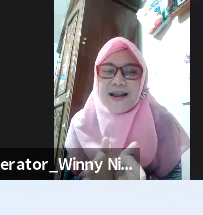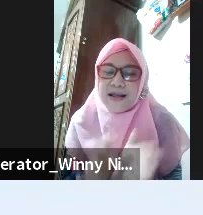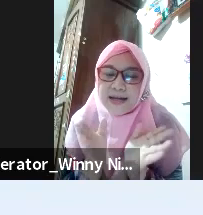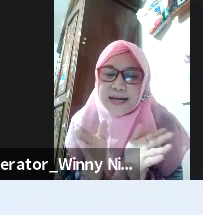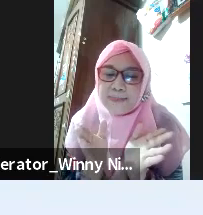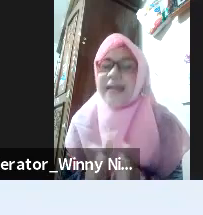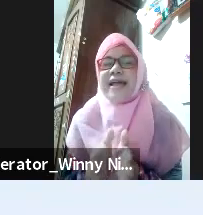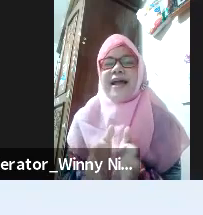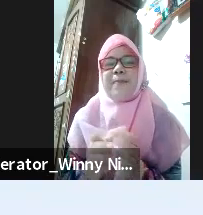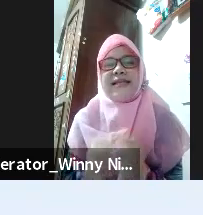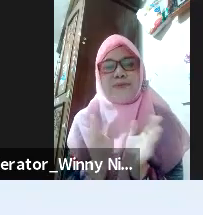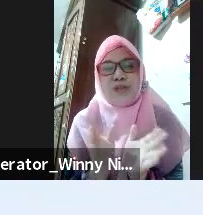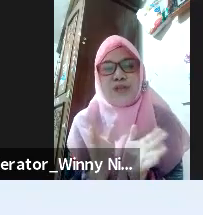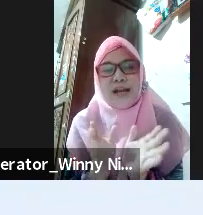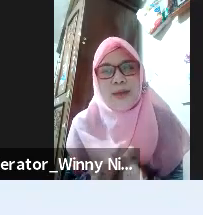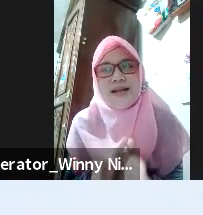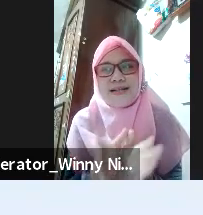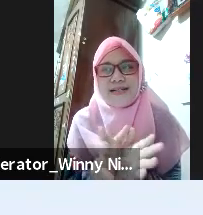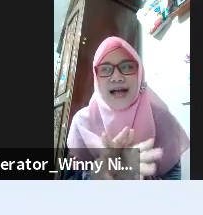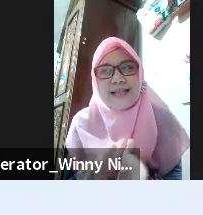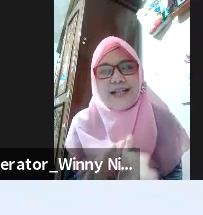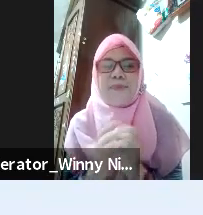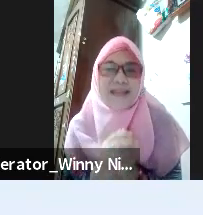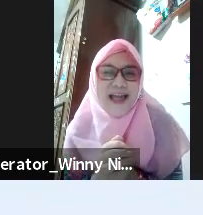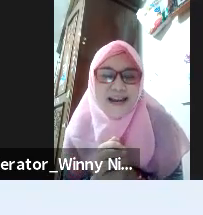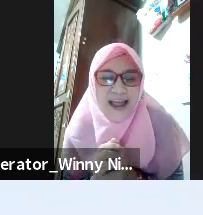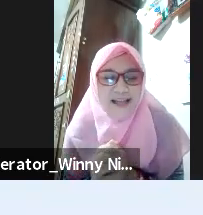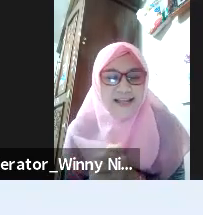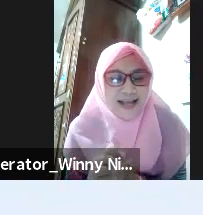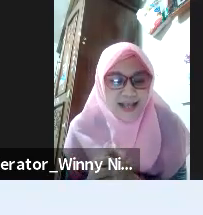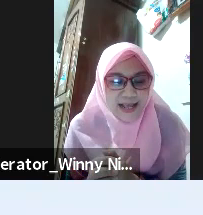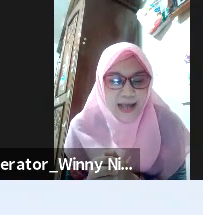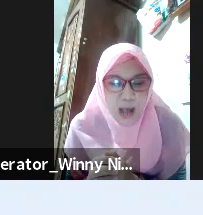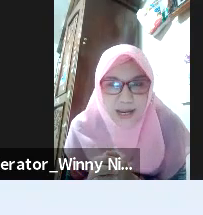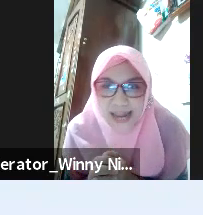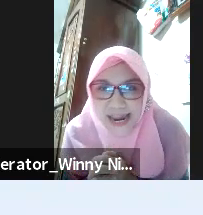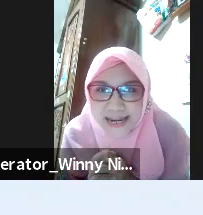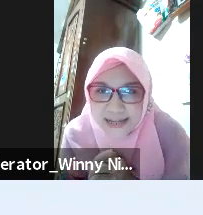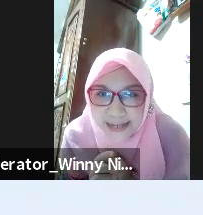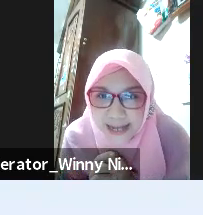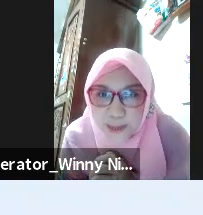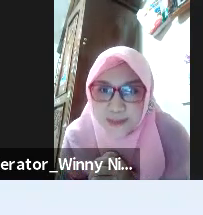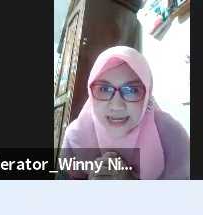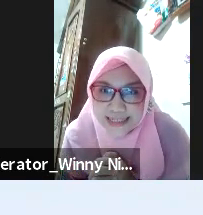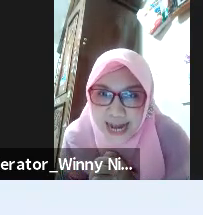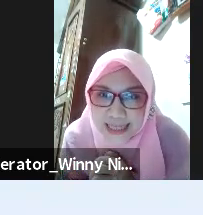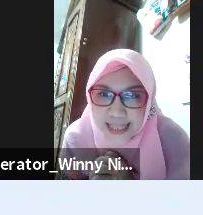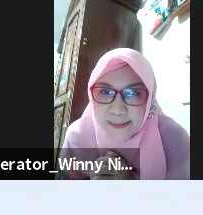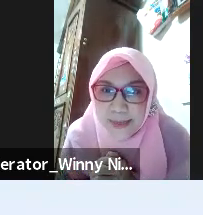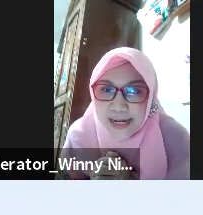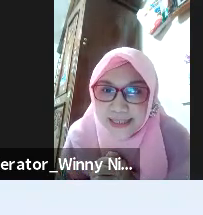ditanyakan pertanyaannya apa, disebutkan nama, asal dan pertanyaannya. Oke, itu